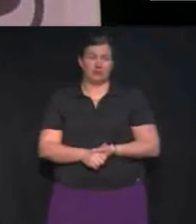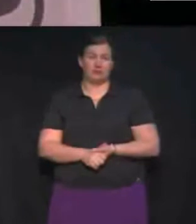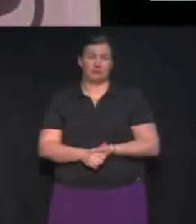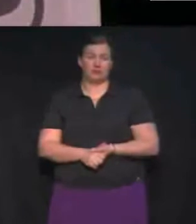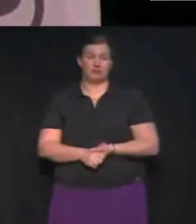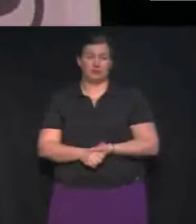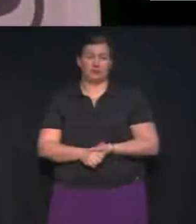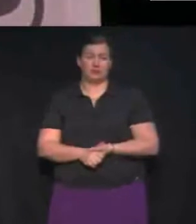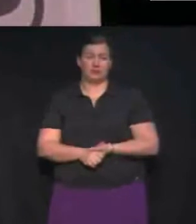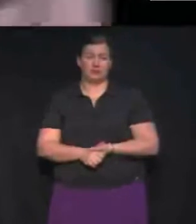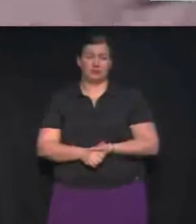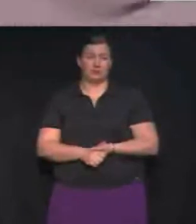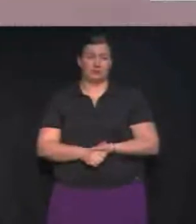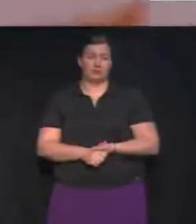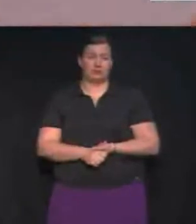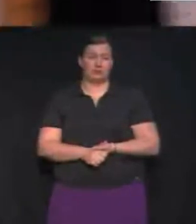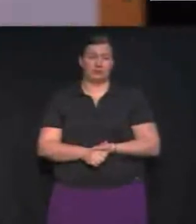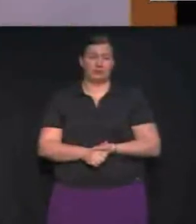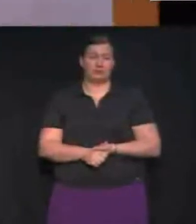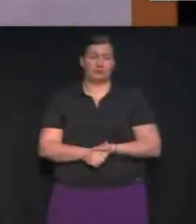ihr seid durch